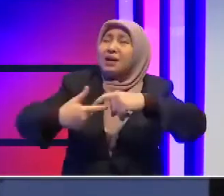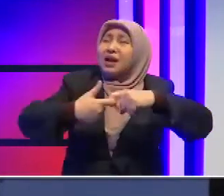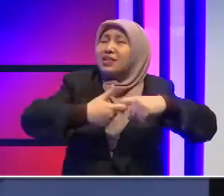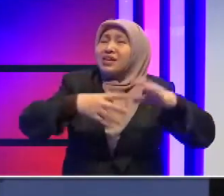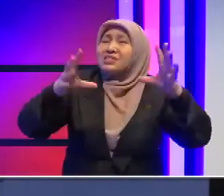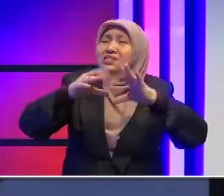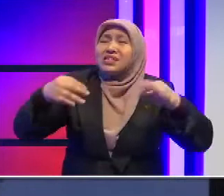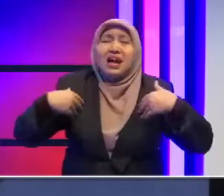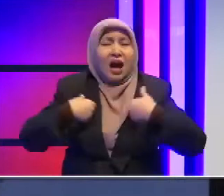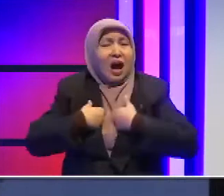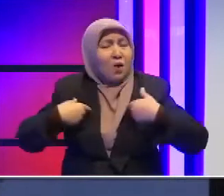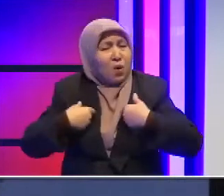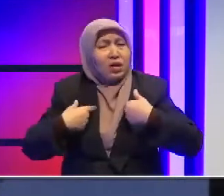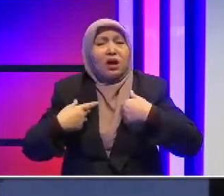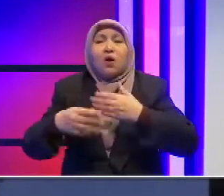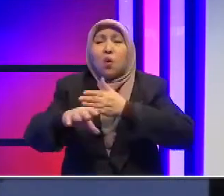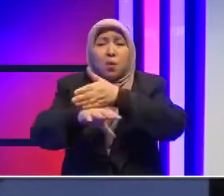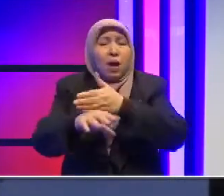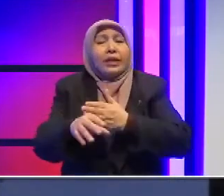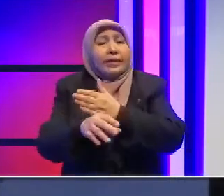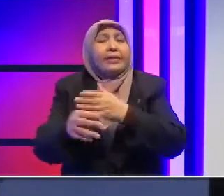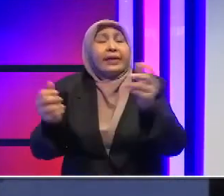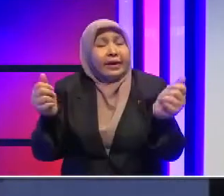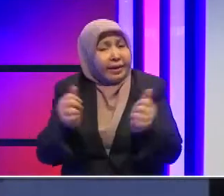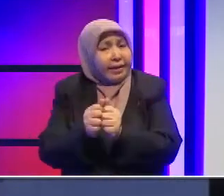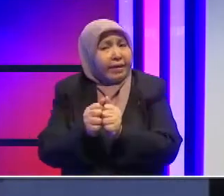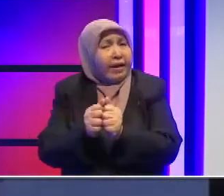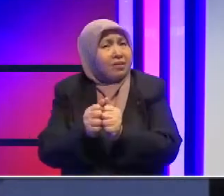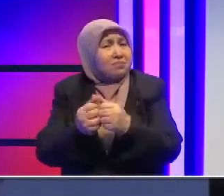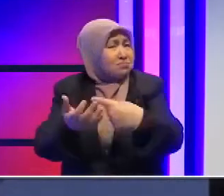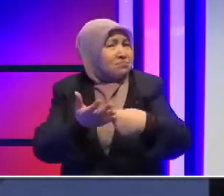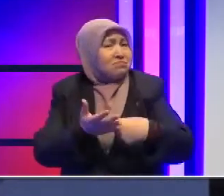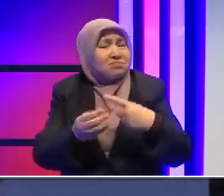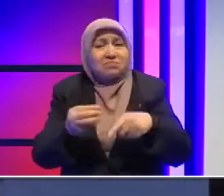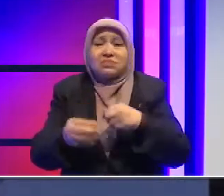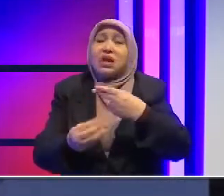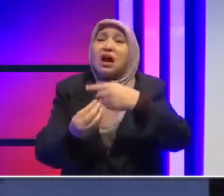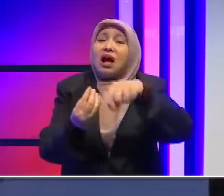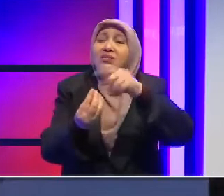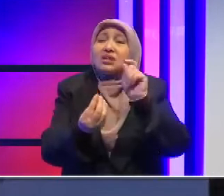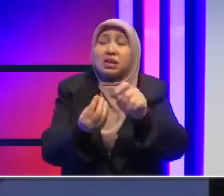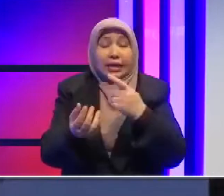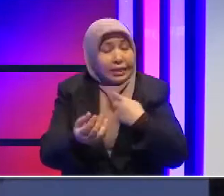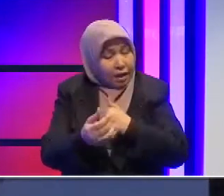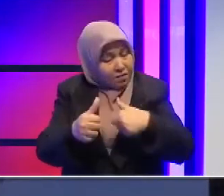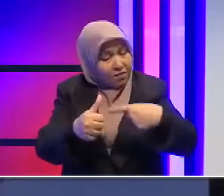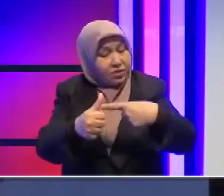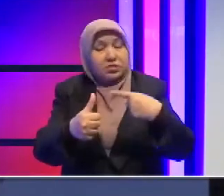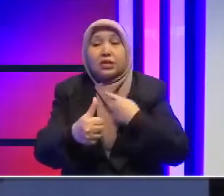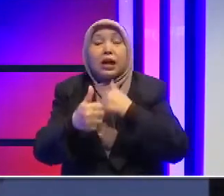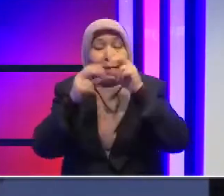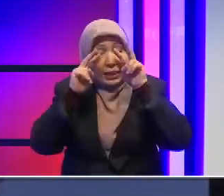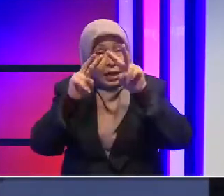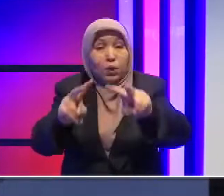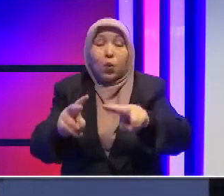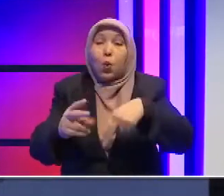tentang haiwan korban dengan perbicaraan tentang haji ini, yang pertamanya kita dapat lihat ibadah haji ini